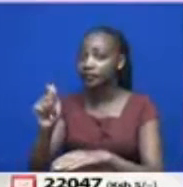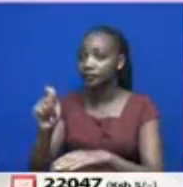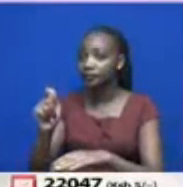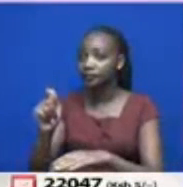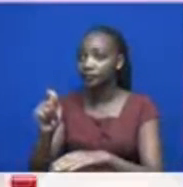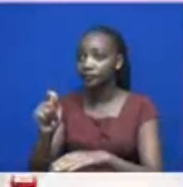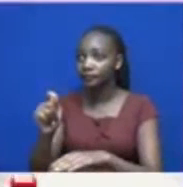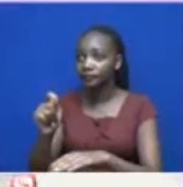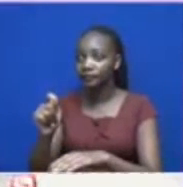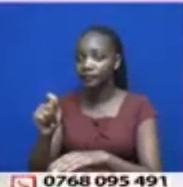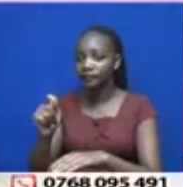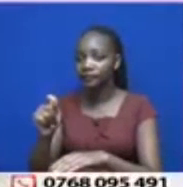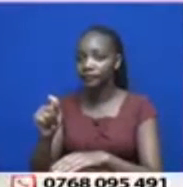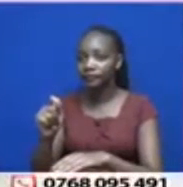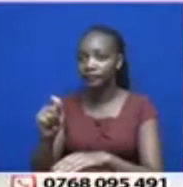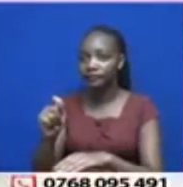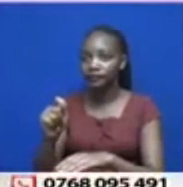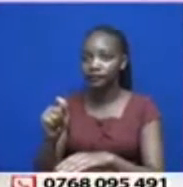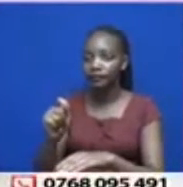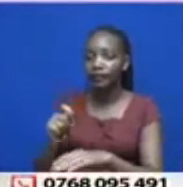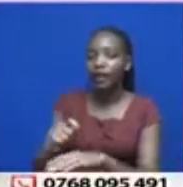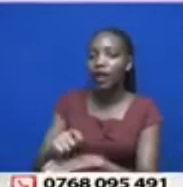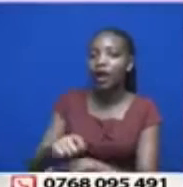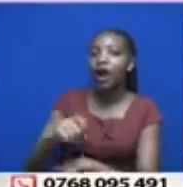marehemu mwenda zake Kofi Annan